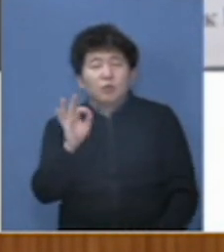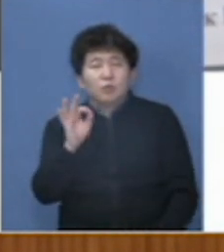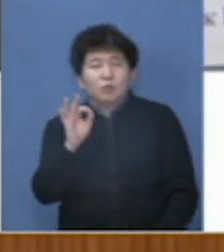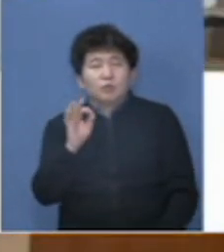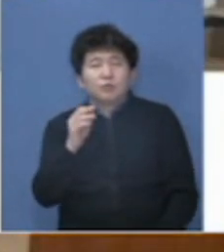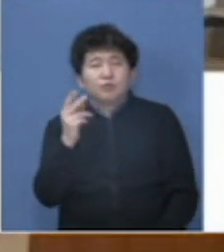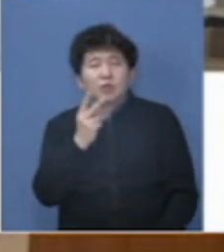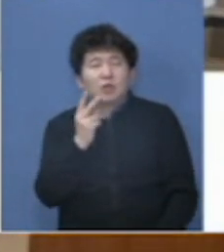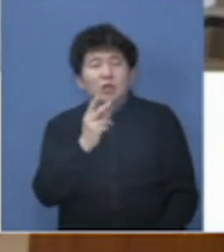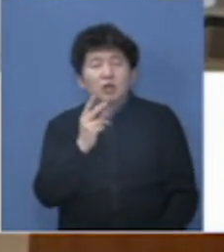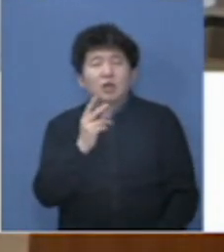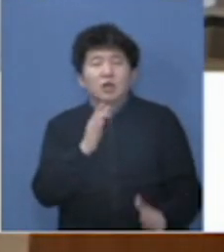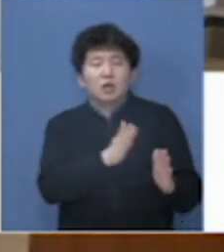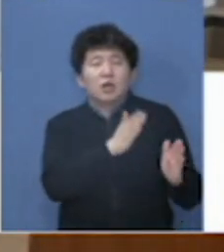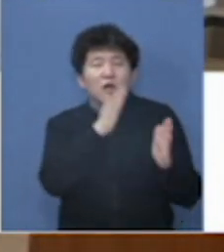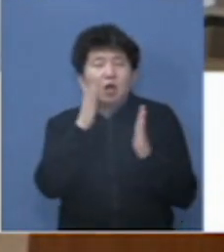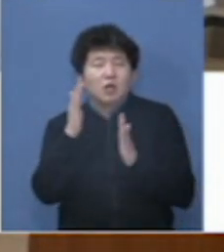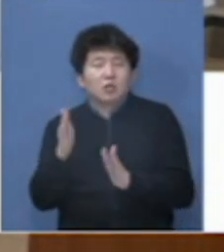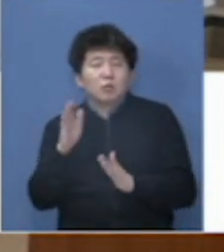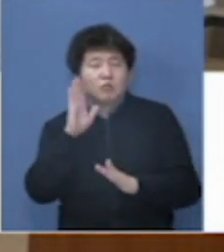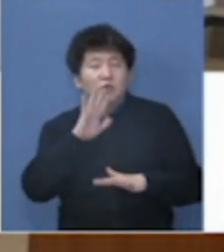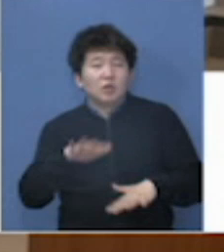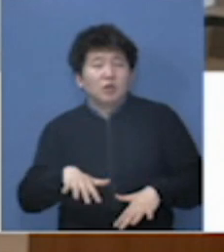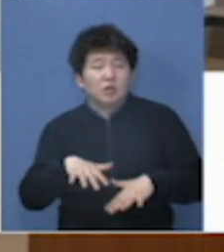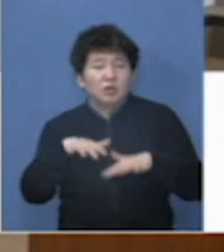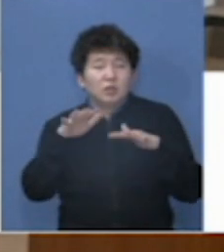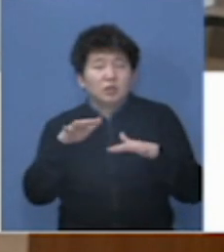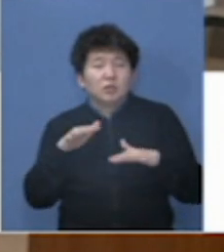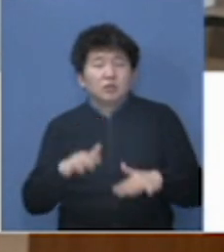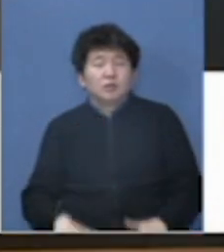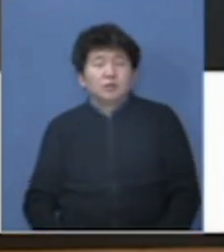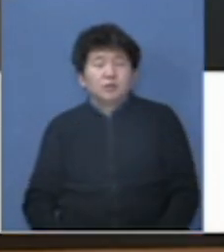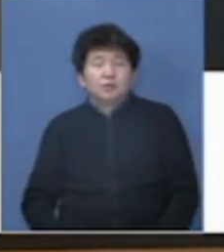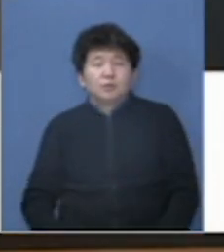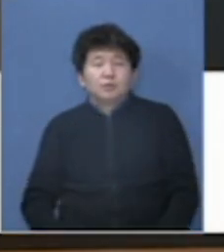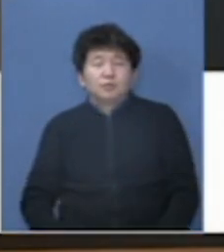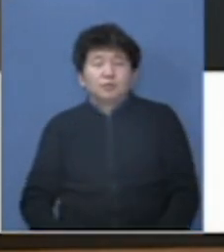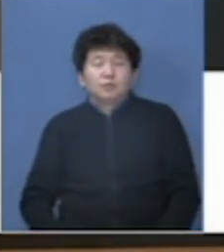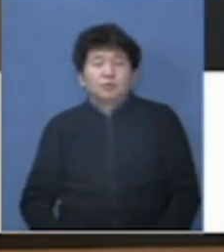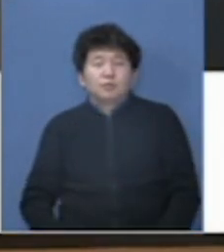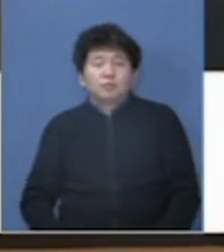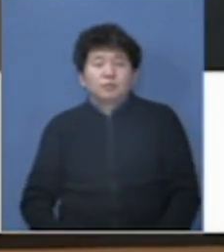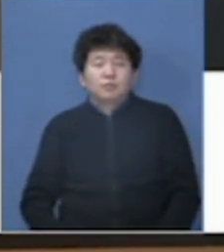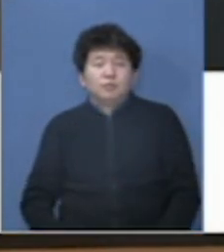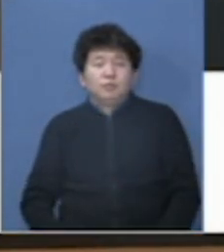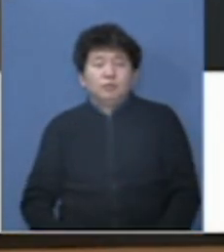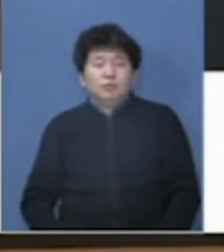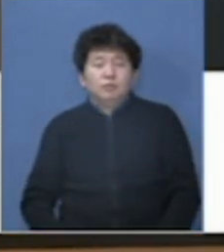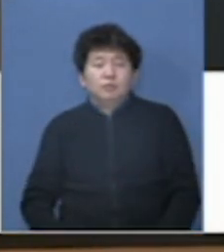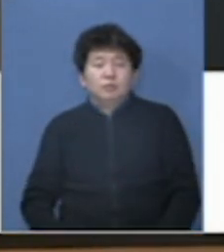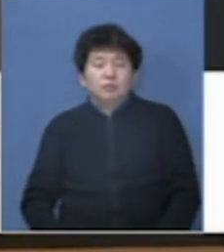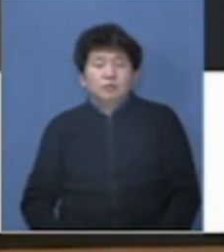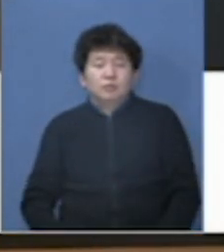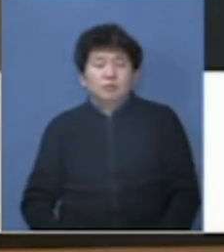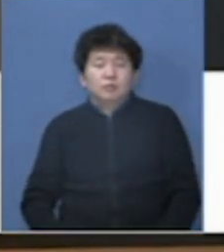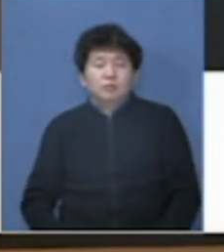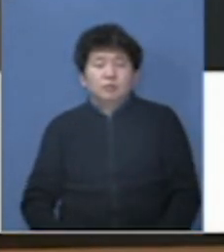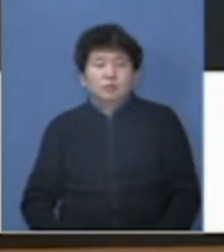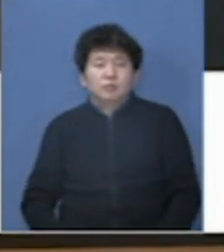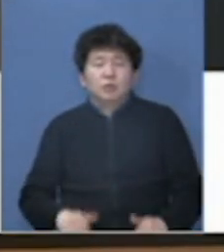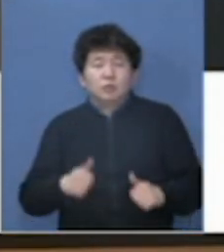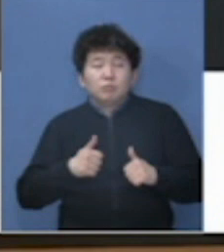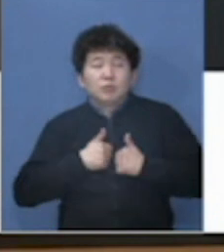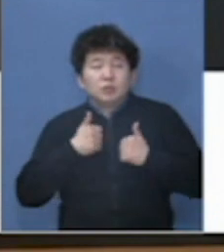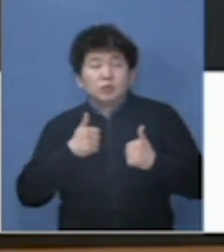ожидается вторая волна паводков. Первую волну наш регион миновал успешно. В конце февраля мы постарались освободить от льда